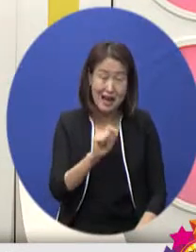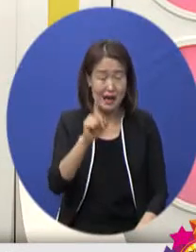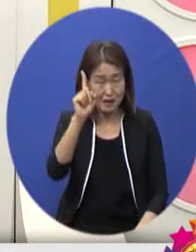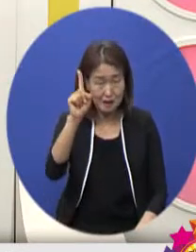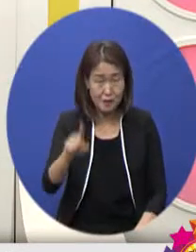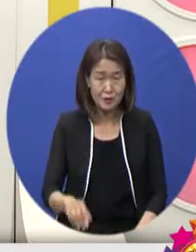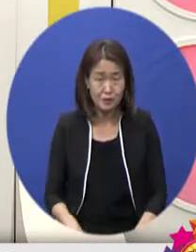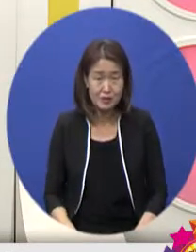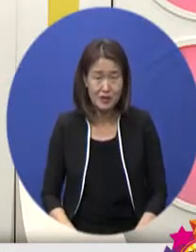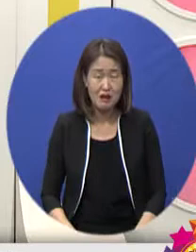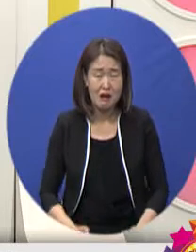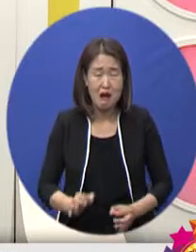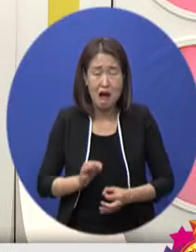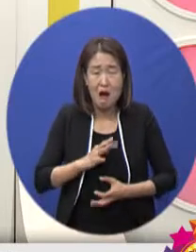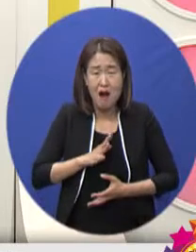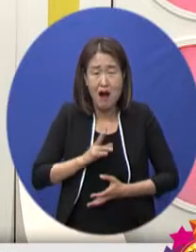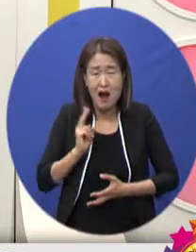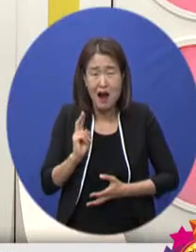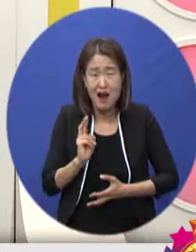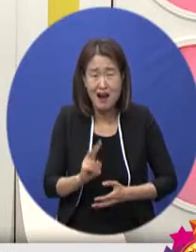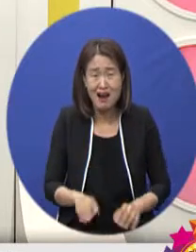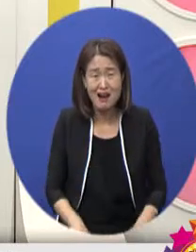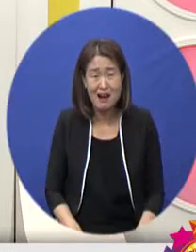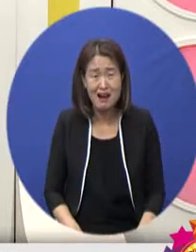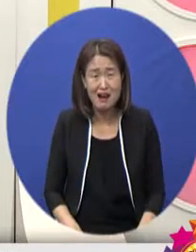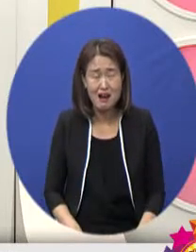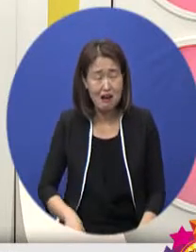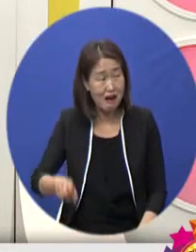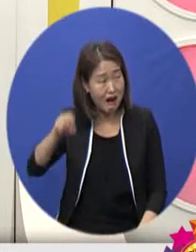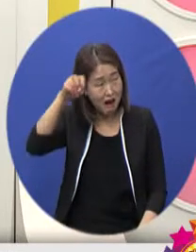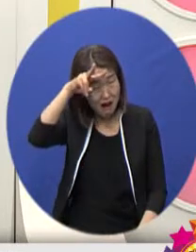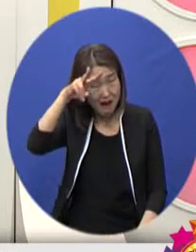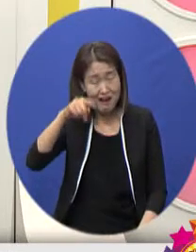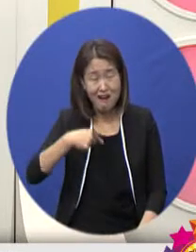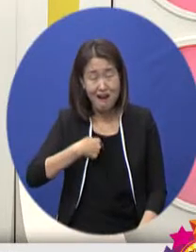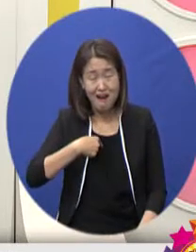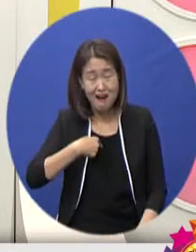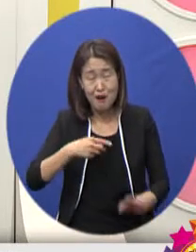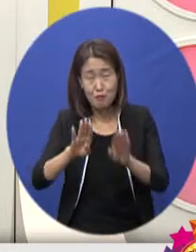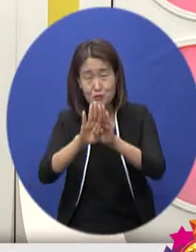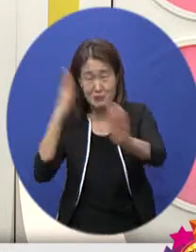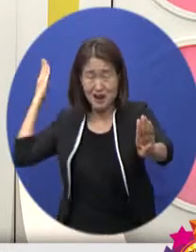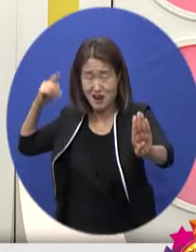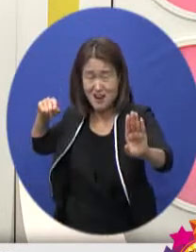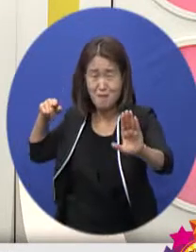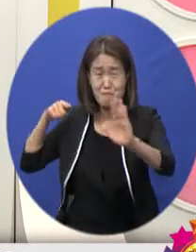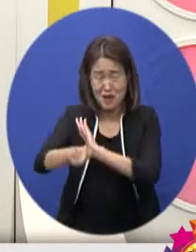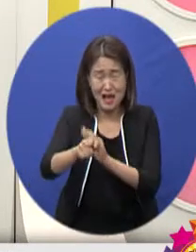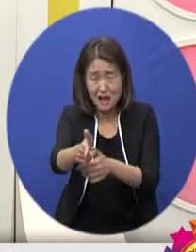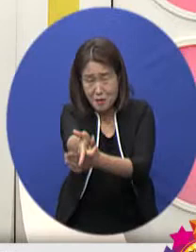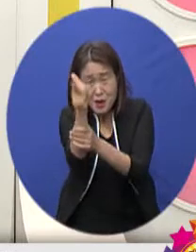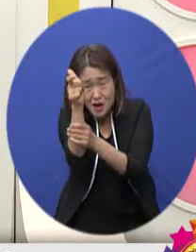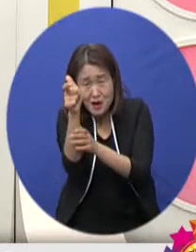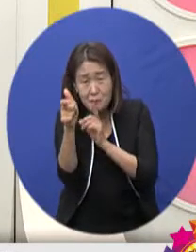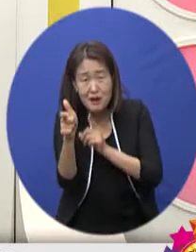그러네요. 많이 놀라셨겠어요. 아이고 갑자기 들이대니까요. 네. 놀랄 정도가 아니고 뭐 어떻게